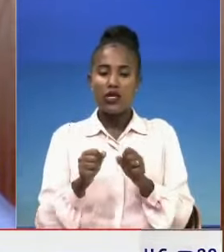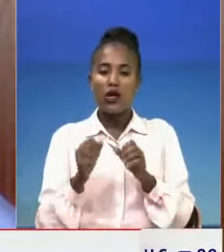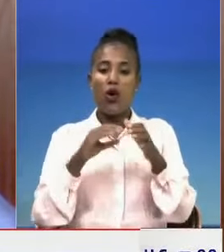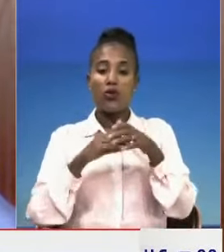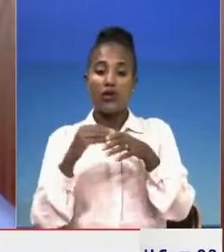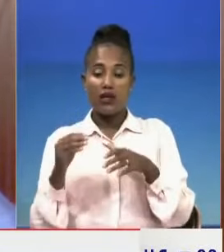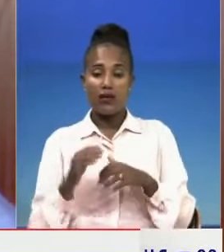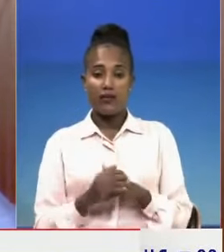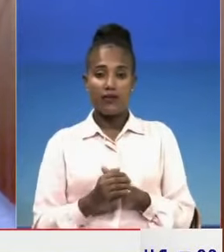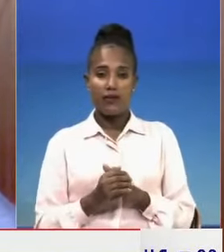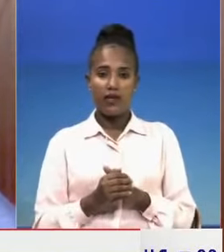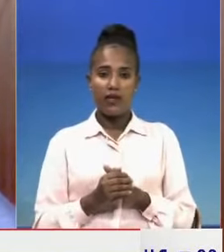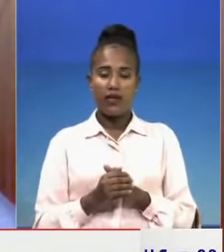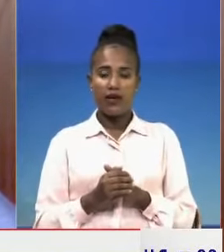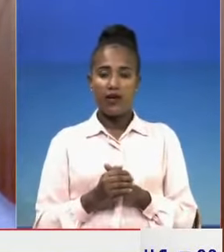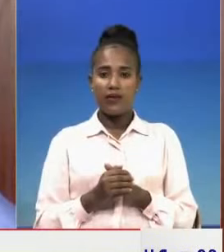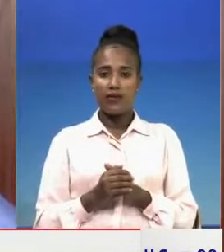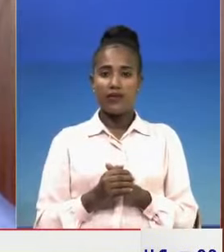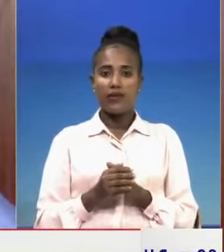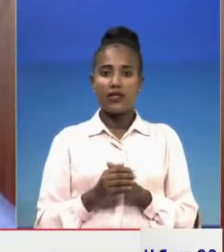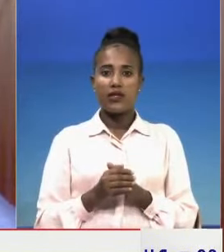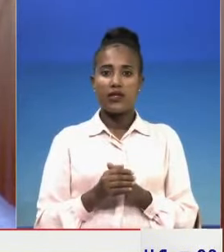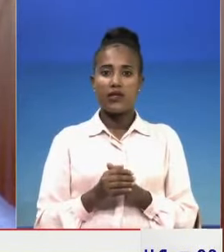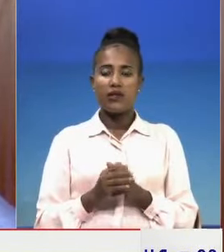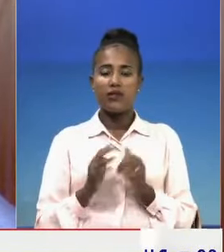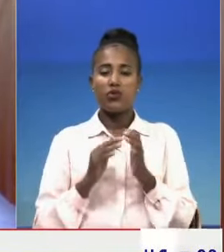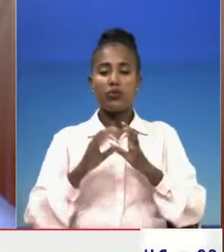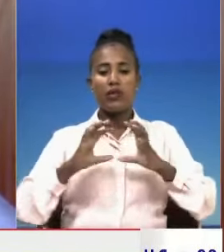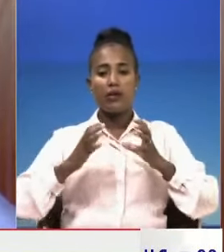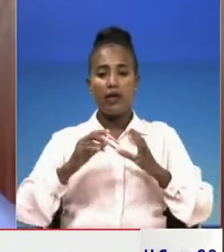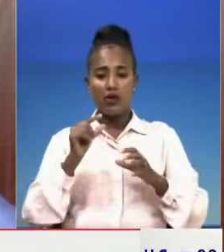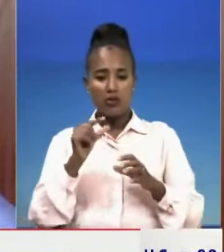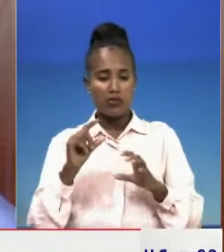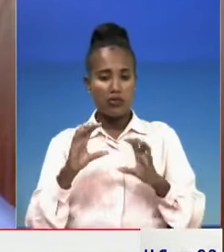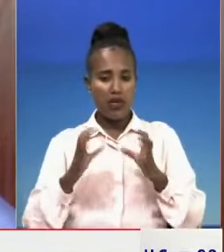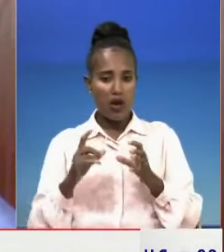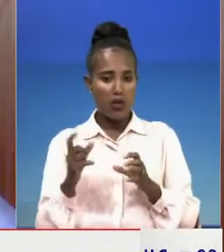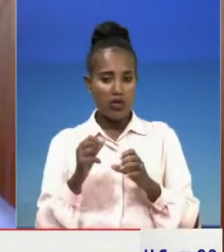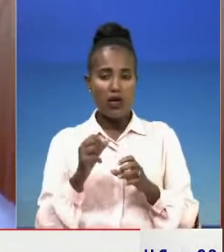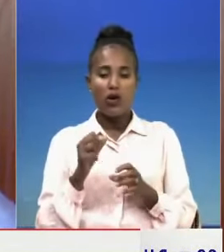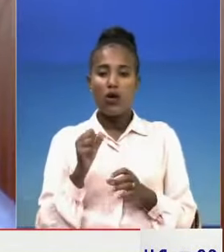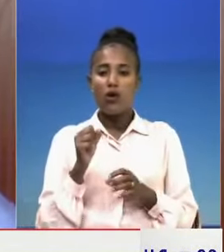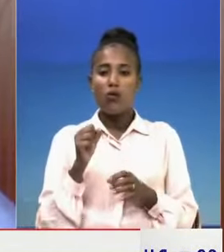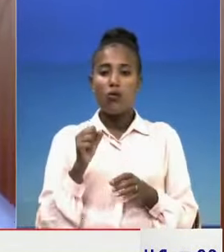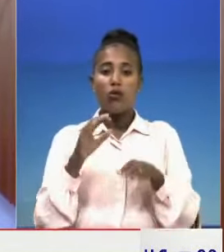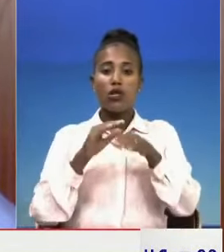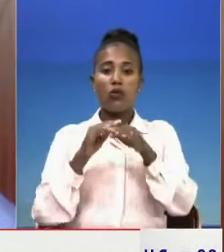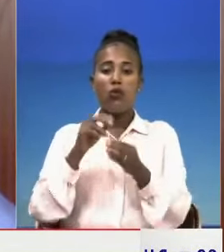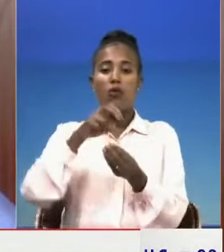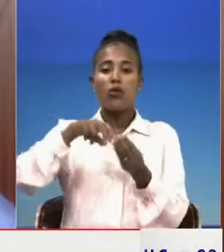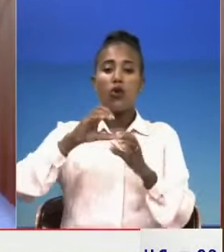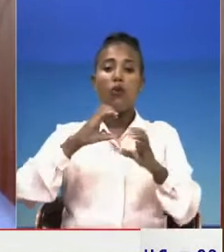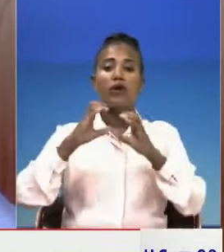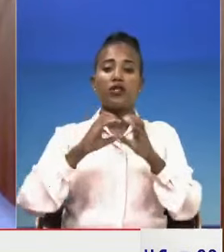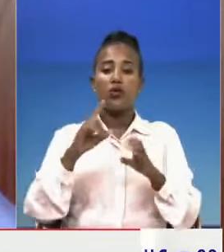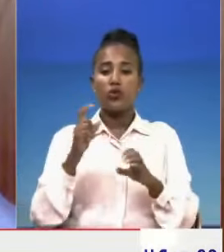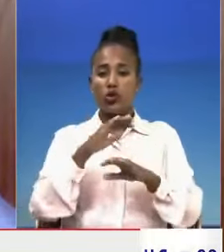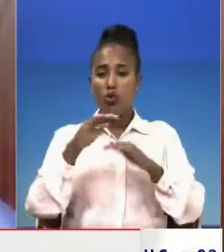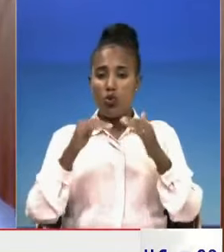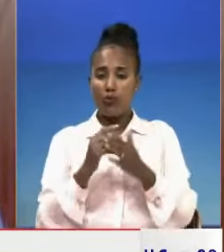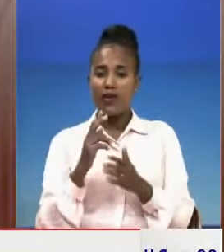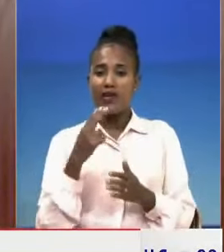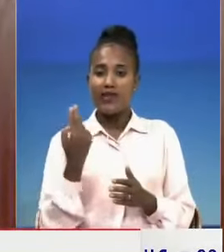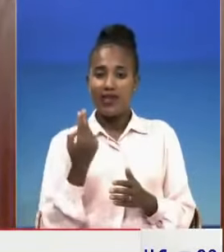አድርገን ማይክሮ ለምሳሌ ሚኒ ሚዲያ ሊሆን ይችላል፣ ሞርታር፣ ሜጋ በየወረዳ ኮሚኒኬሽኖችን በሙሉ